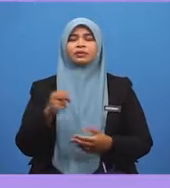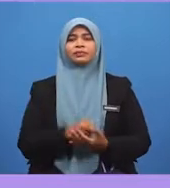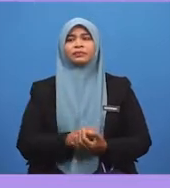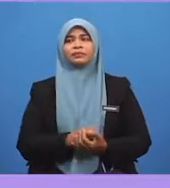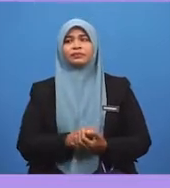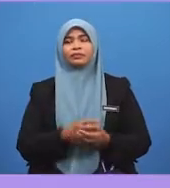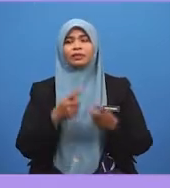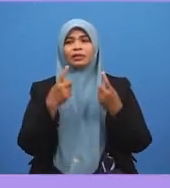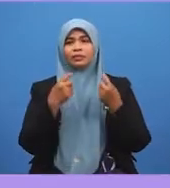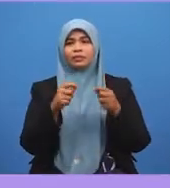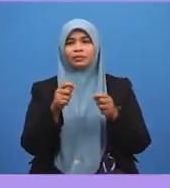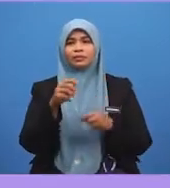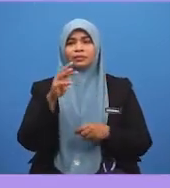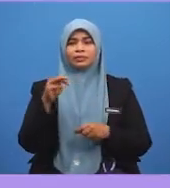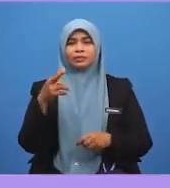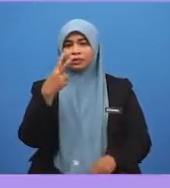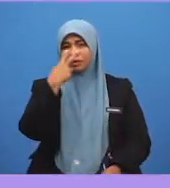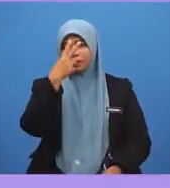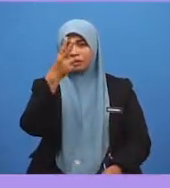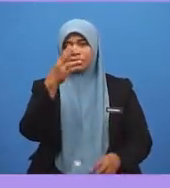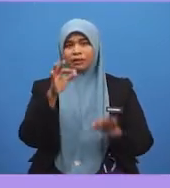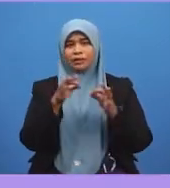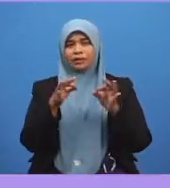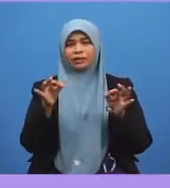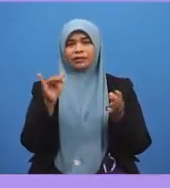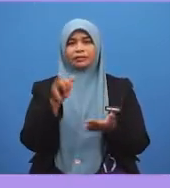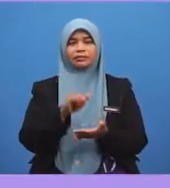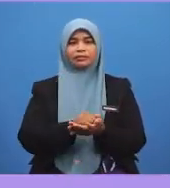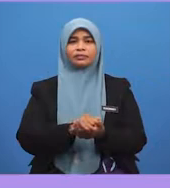Cuba murid-murid lihat ayat tersebut.